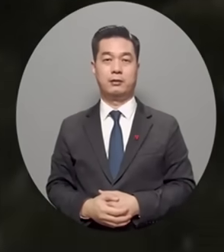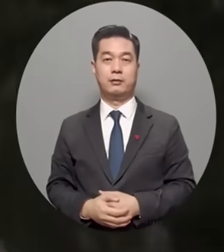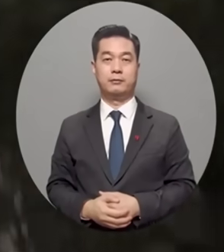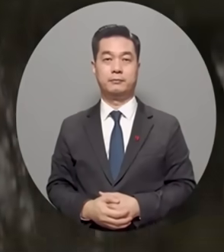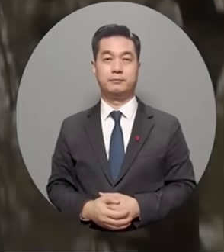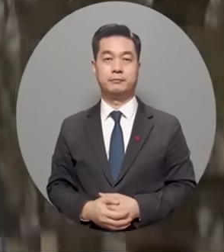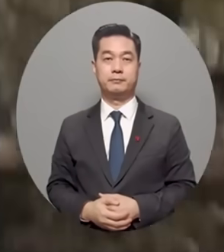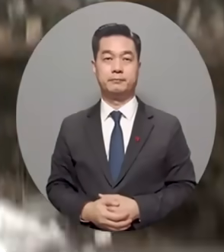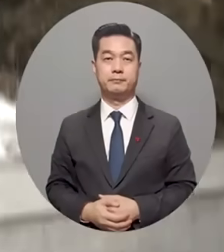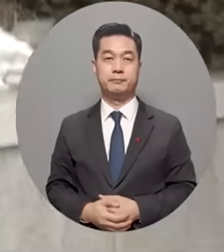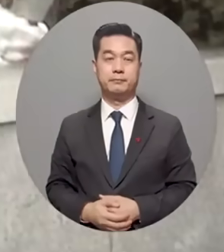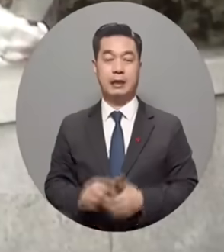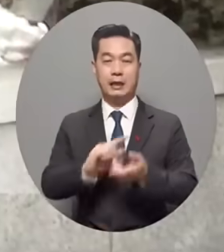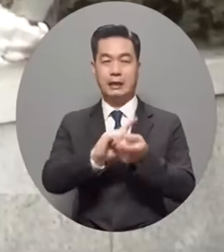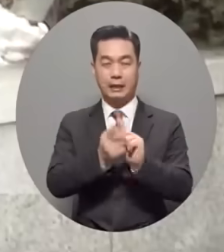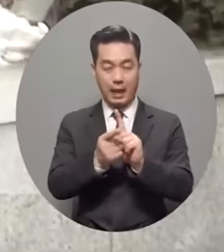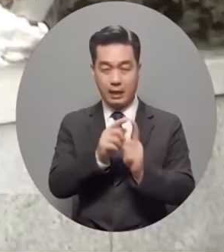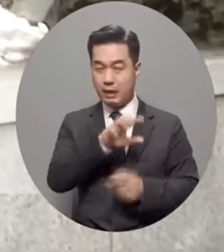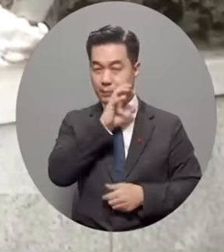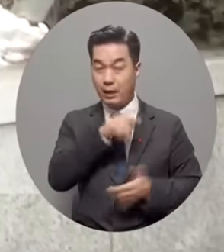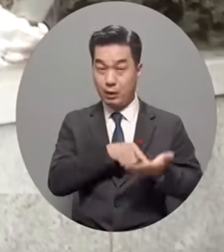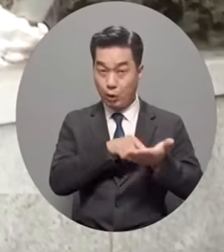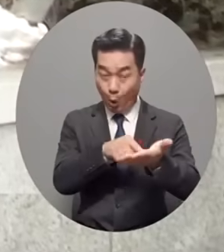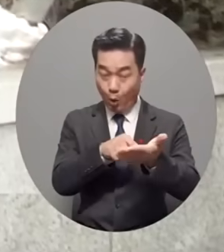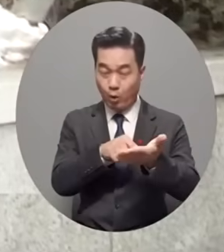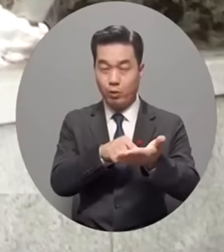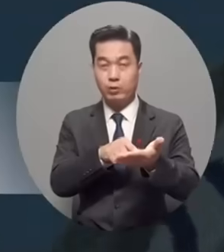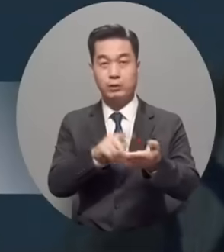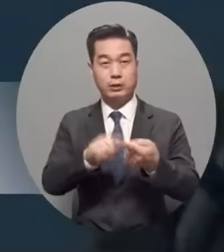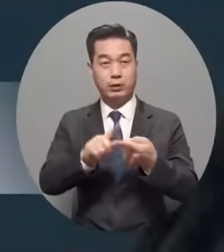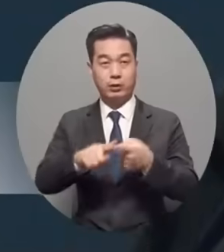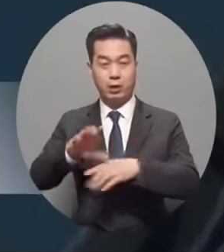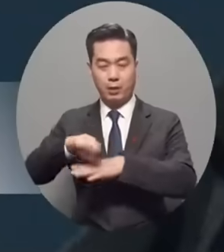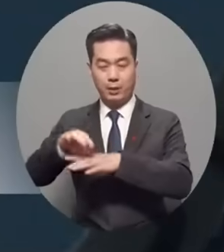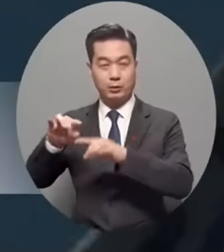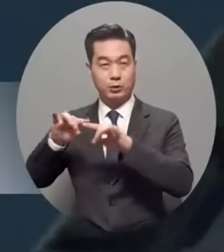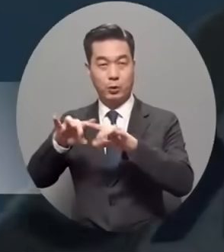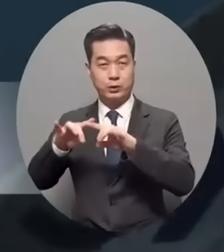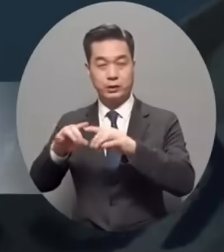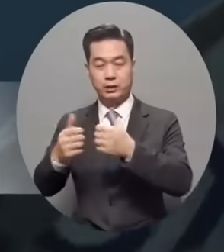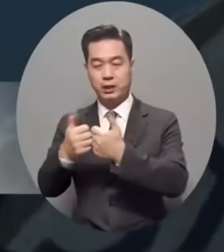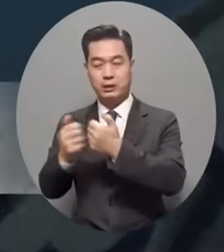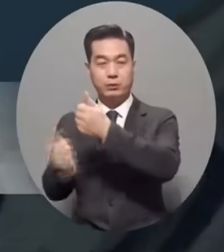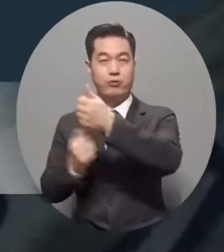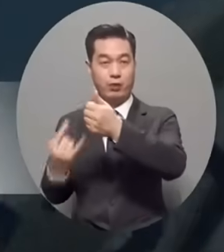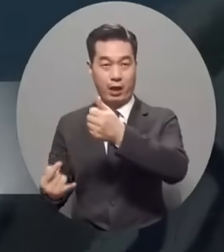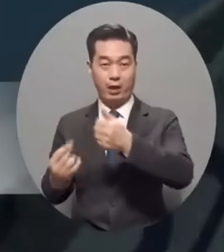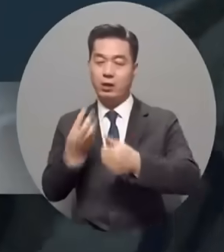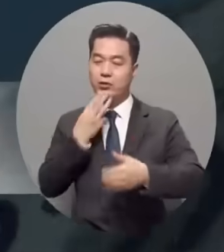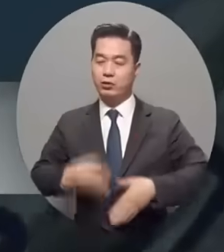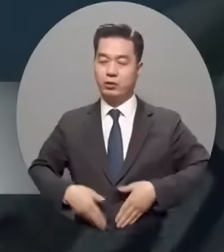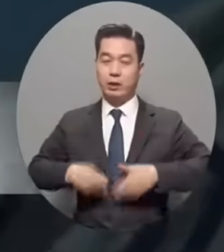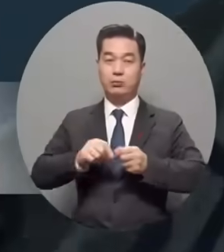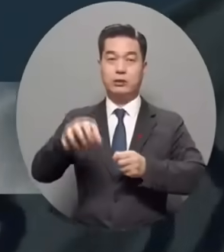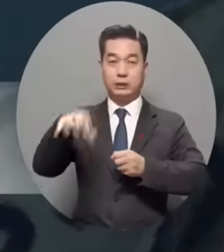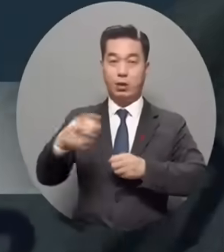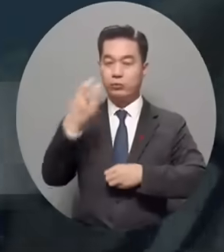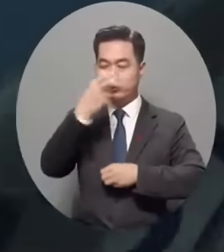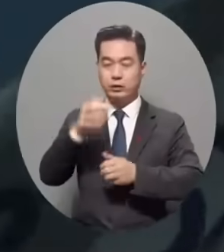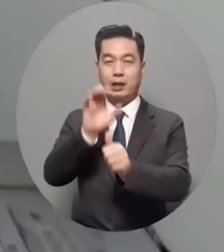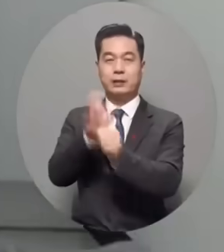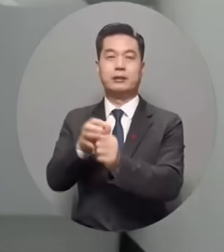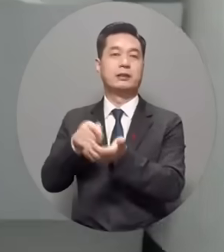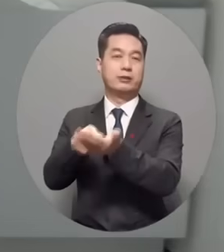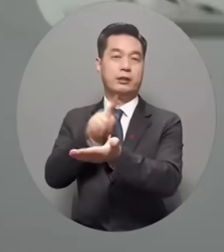이른바 대리민원 의혹의 공익신고건과 관련해 방송통신심의위원회는 오늘 서울 남부지검에 수사를 의뢰했다고